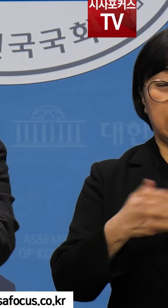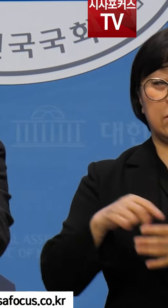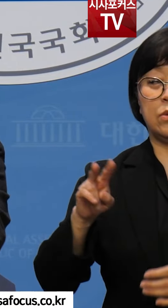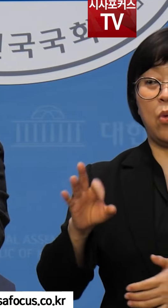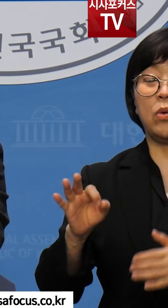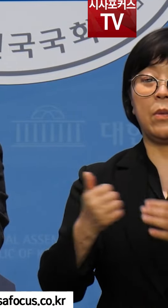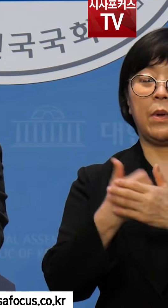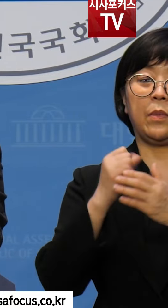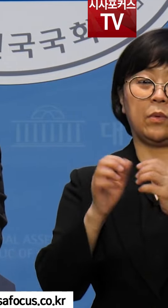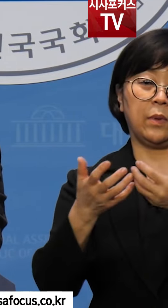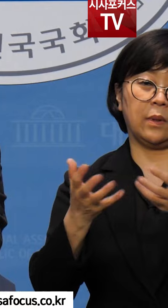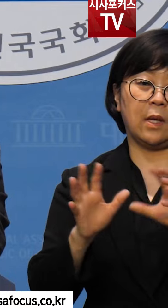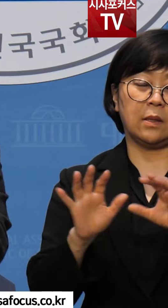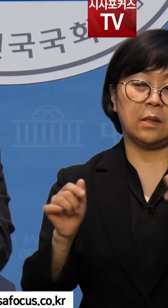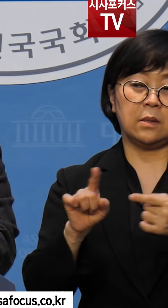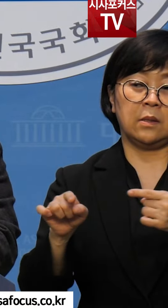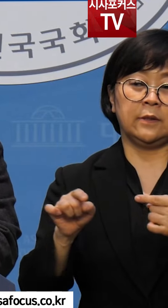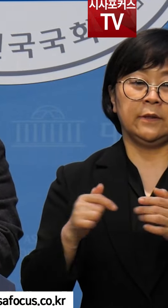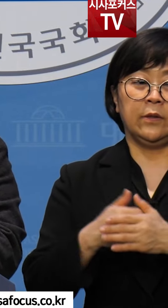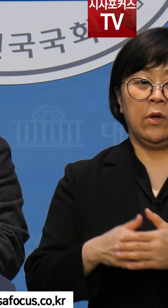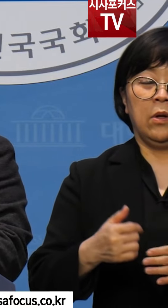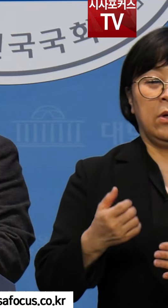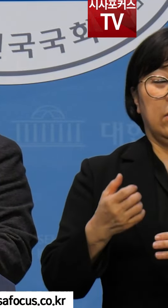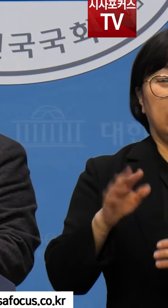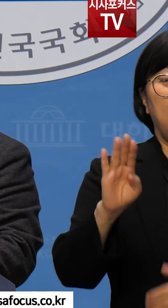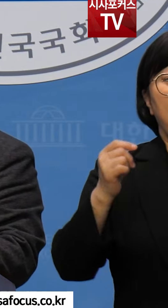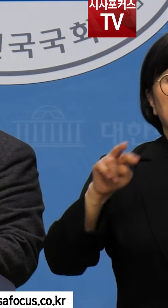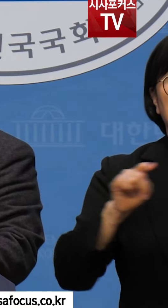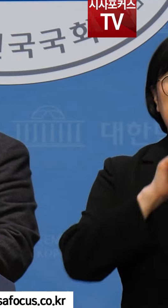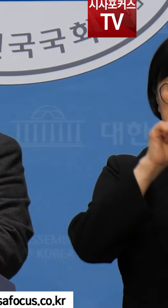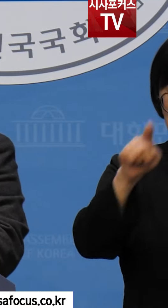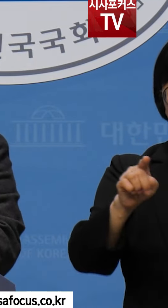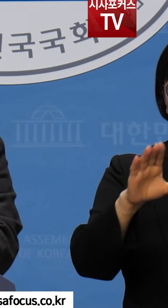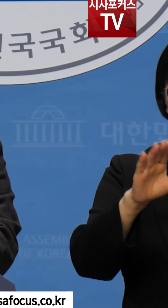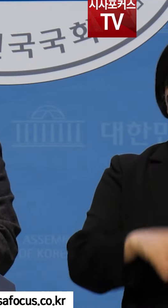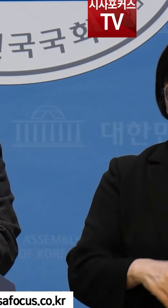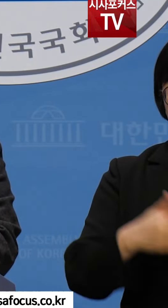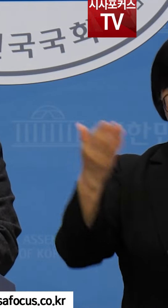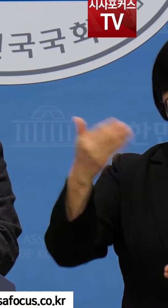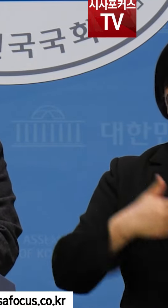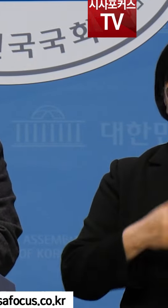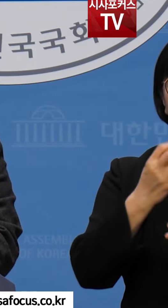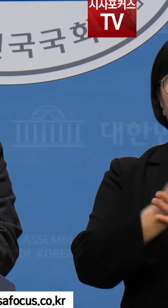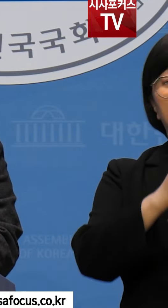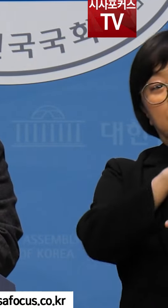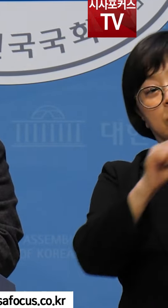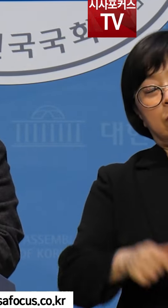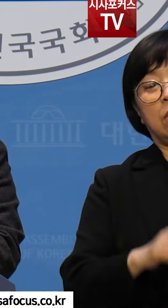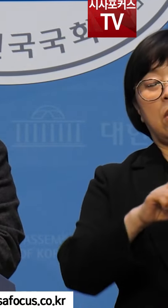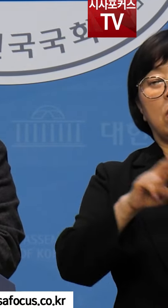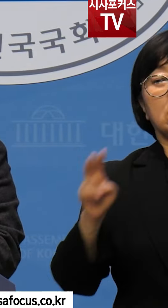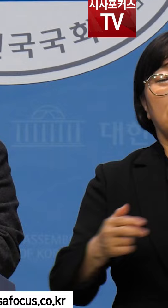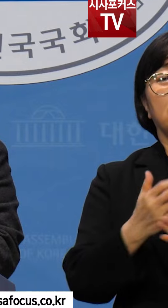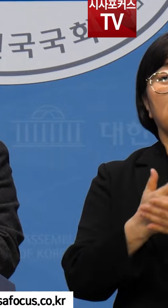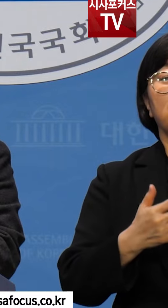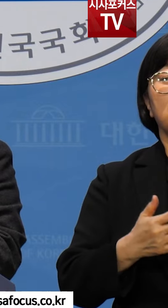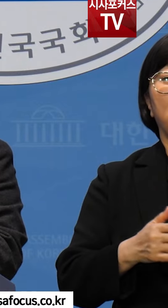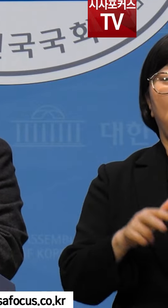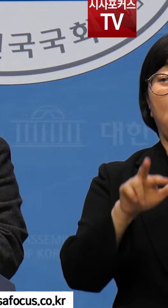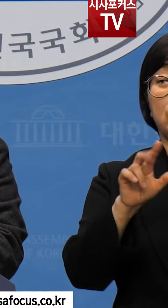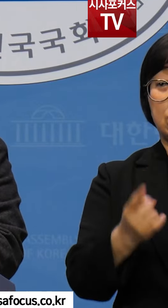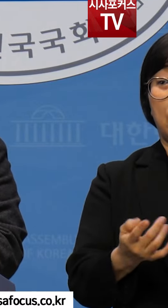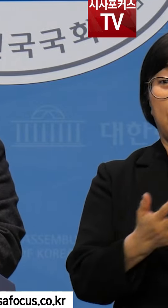대표 변호인단들께서 보석을 신청하면서 보내준 법률조항이 있습니다. 형사소송법 제95조 필요적